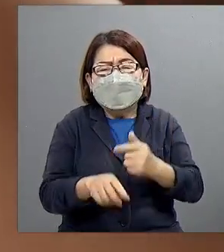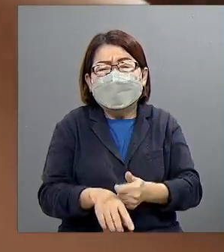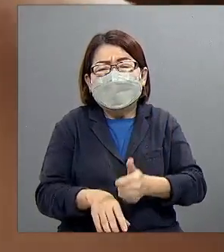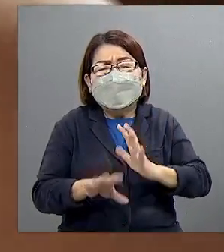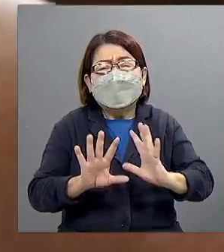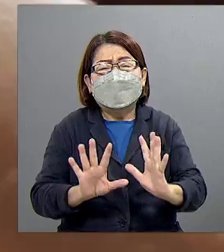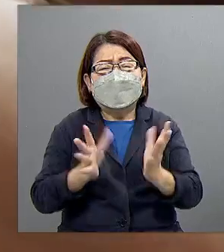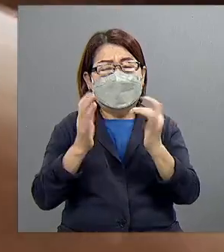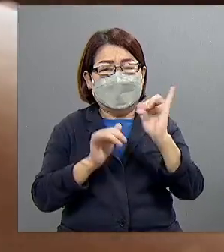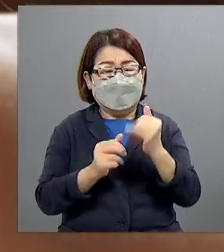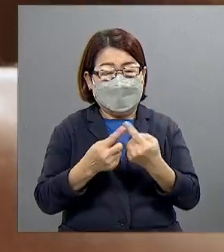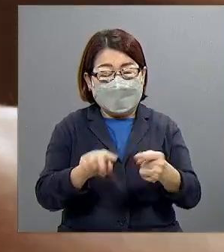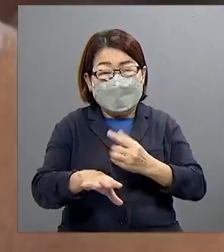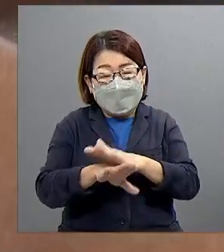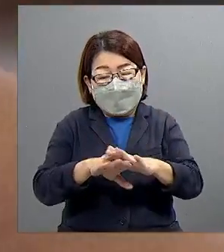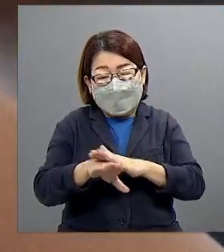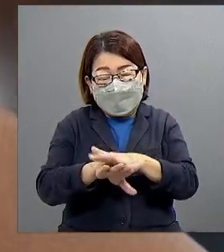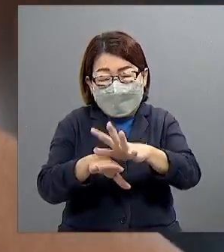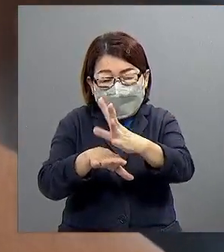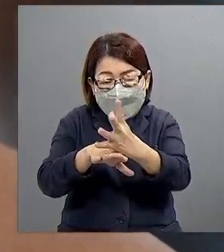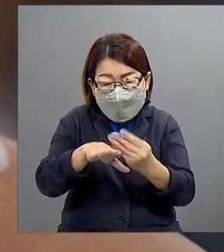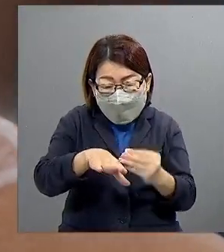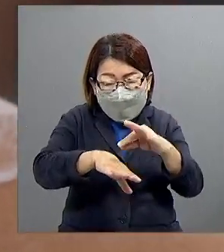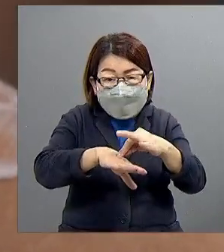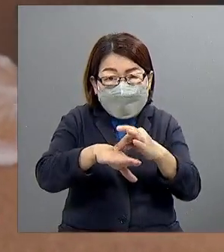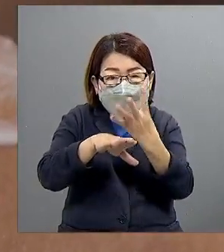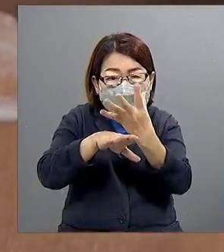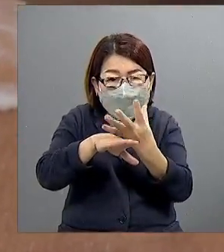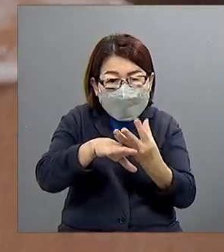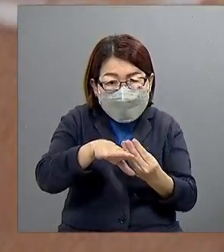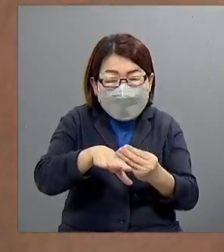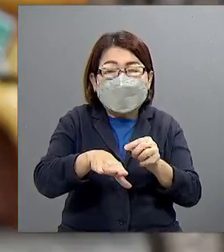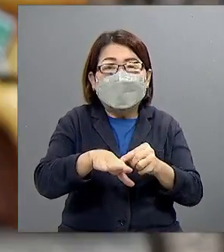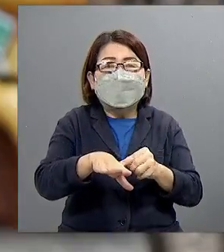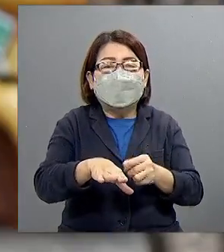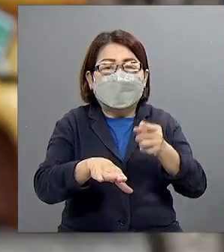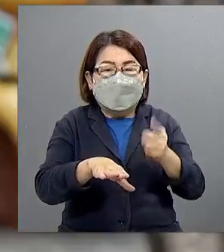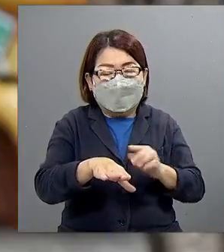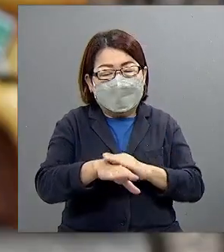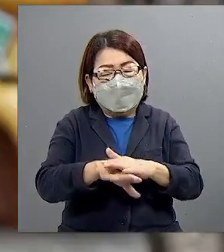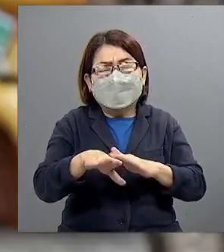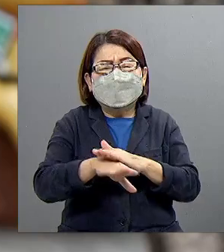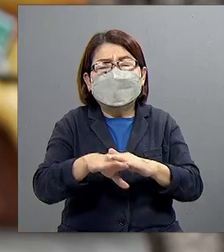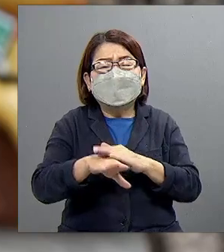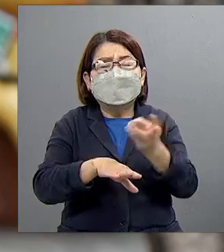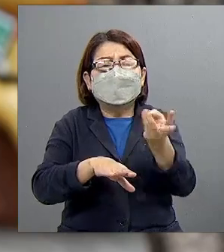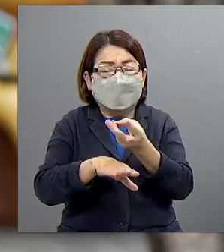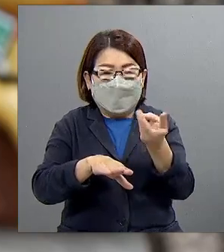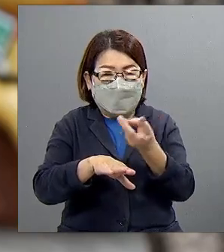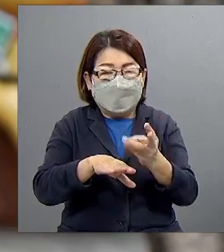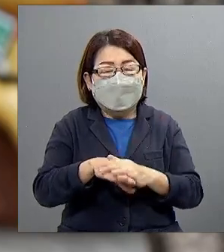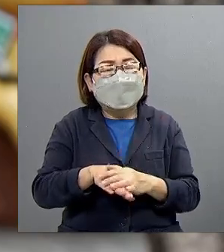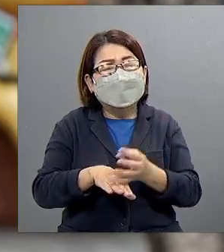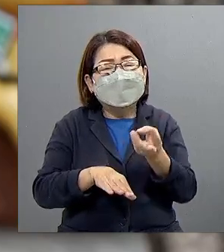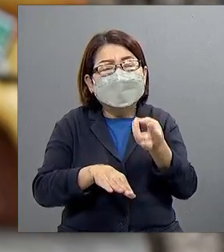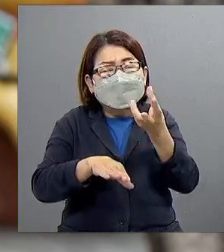การอักเสบจะซึมผ่านชั้นผิวหนังเข้าไปเนี่ยเราก็จะได้ปริมาณยาที่ค่อนข้างน้อยมากค่ะอาจจะลดการอักเสบได้น้อยกว่